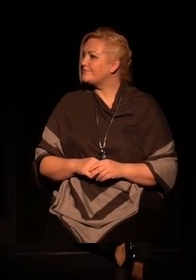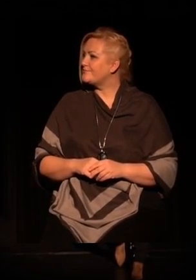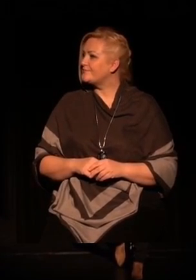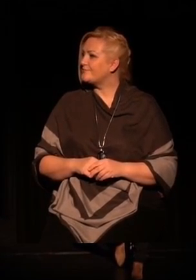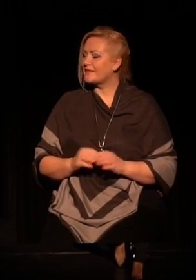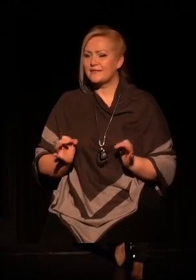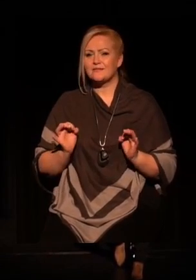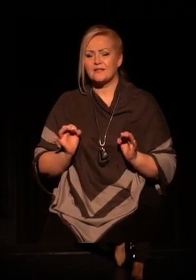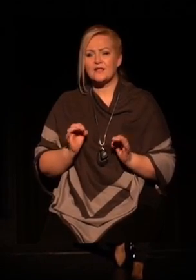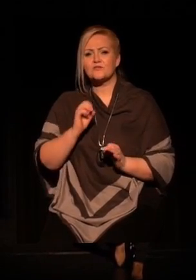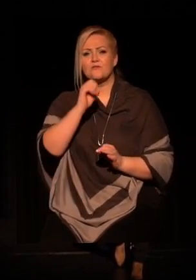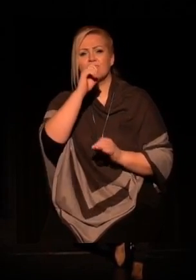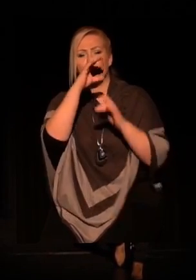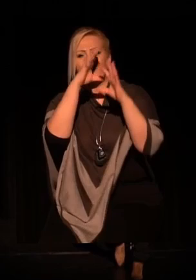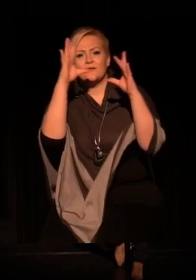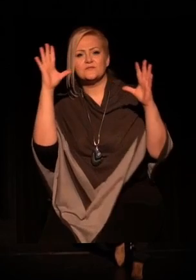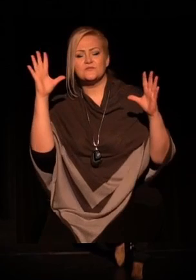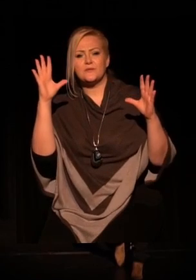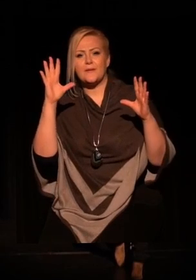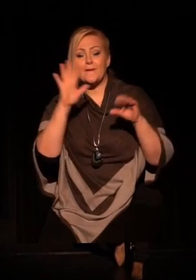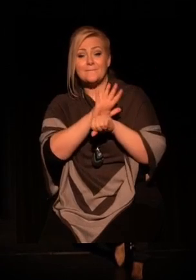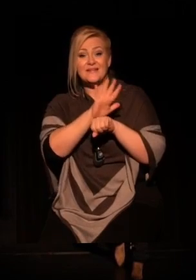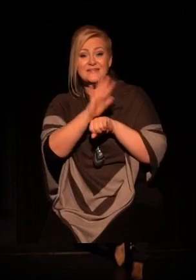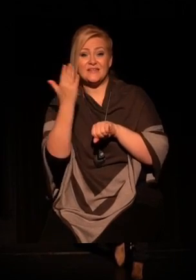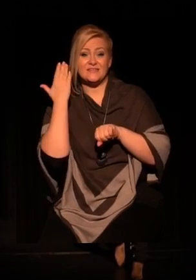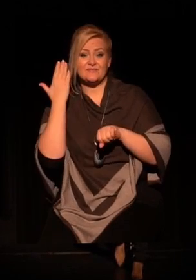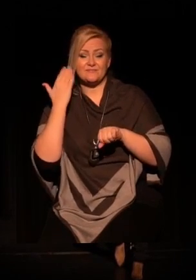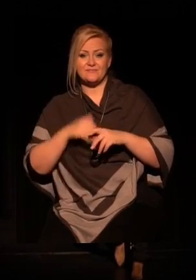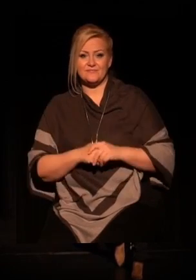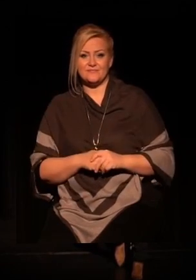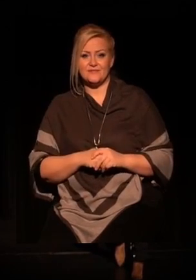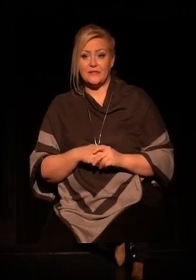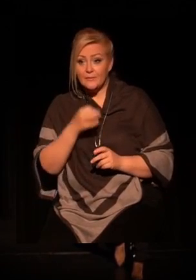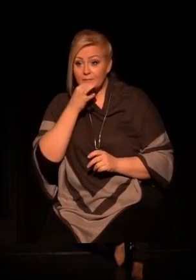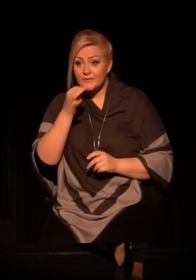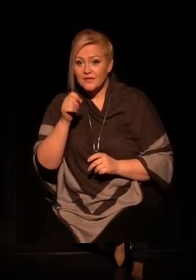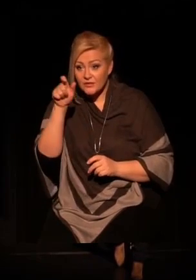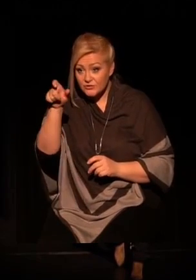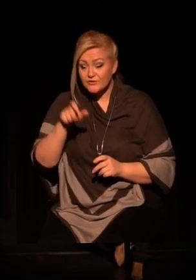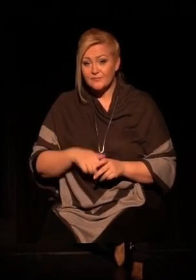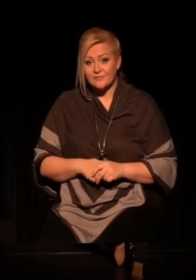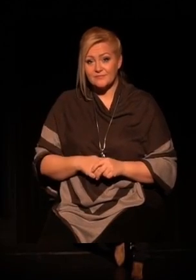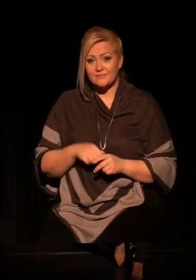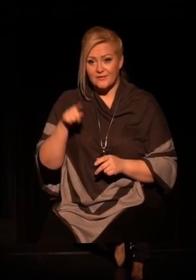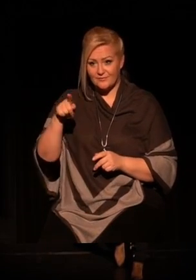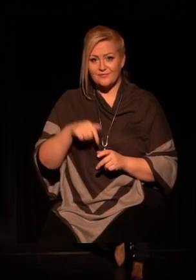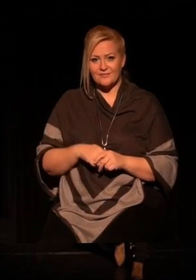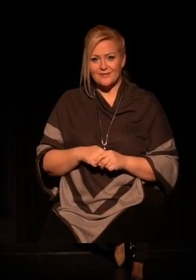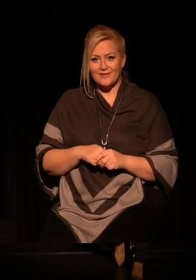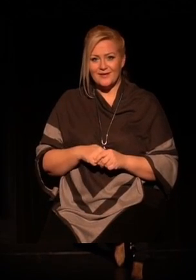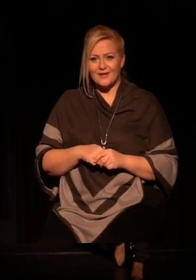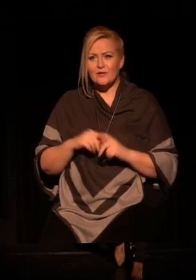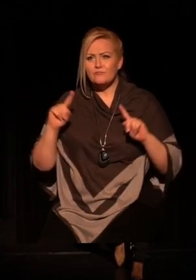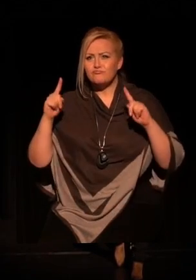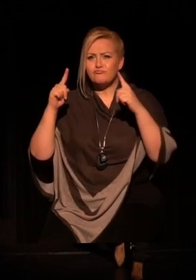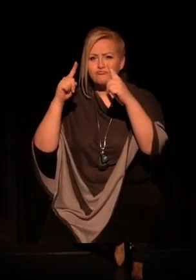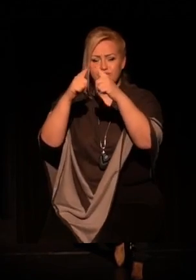ktokolwiek z was zapytał mnie 15 lat temu, czy zdobędę koronę Ziemi, czy stanę na Everestie, to bym się mu zaśmiał w